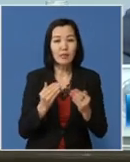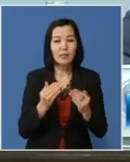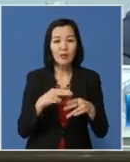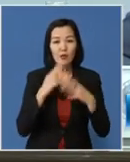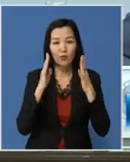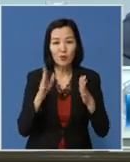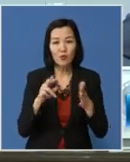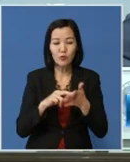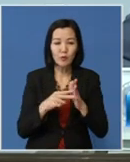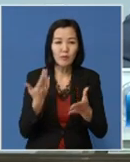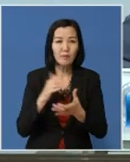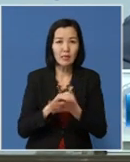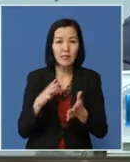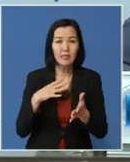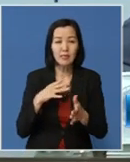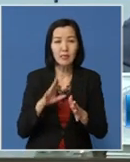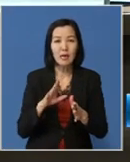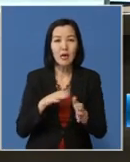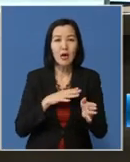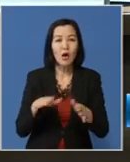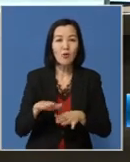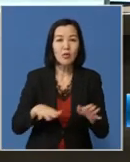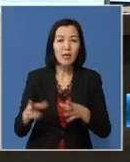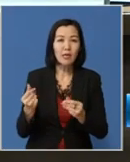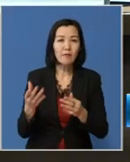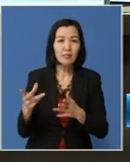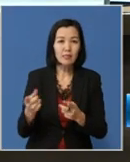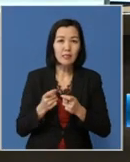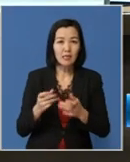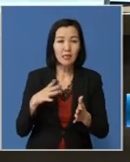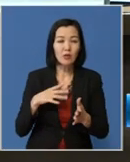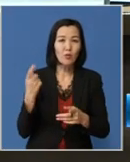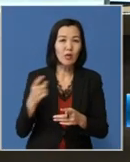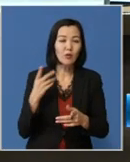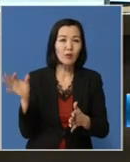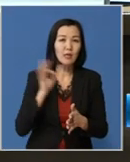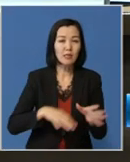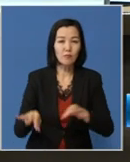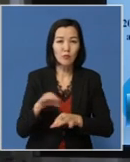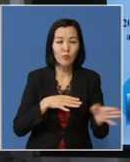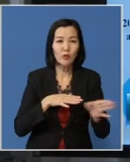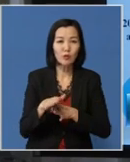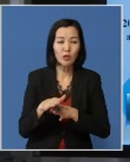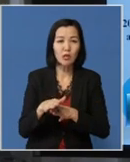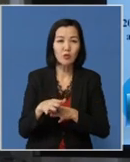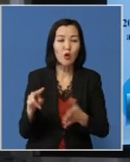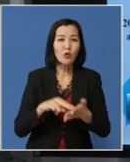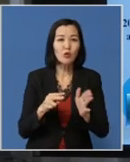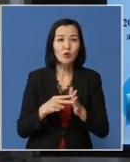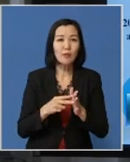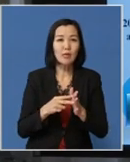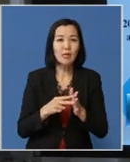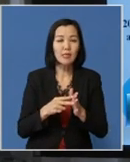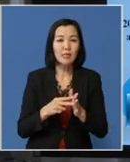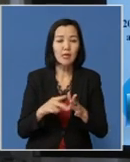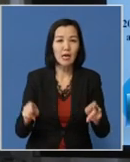басымды мақсаттарында таныстырды. Басты орында ауданға инвестиция тарту, экономикаға тиімді жобаларды жүзеге асыру. Жоспарлы дүниелер